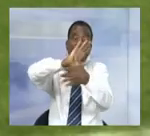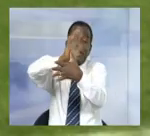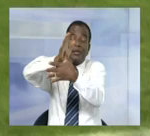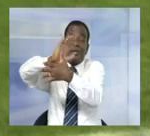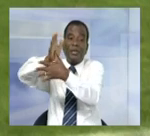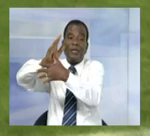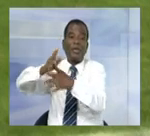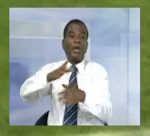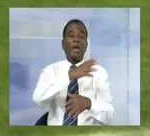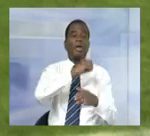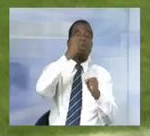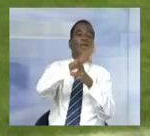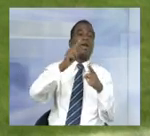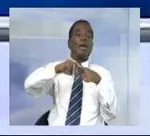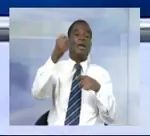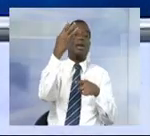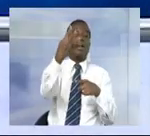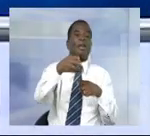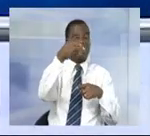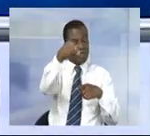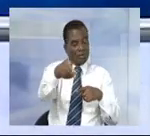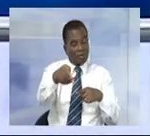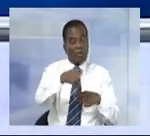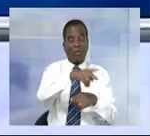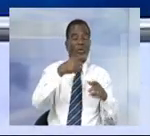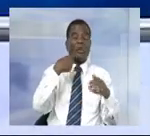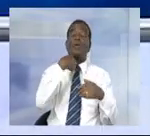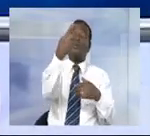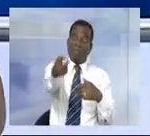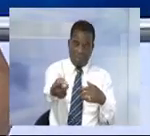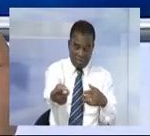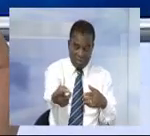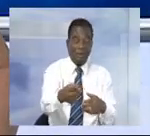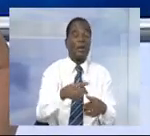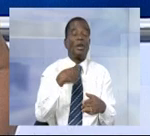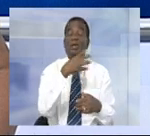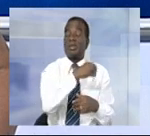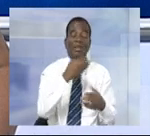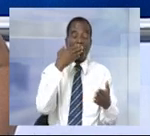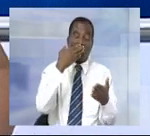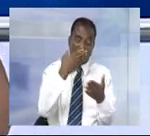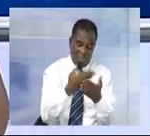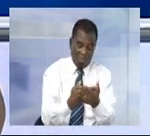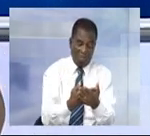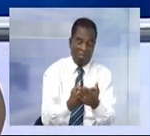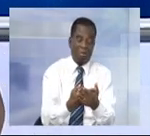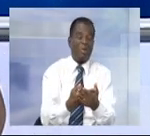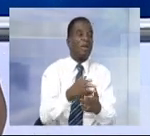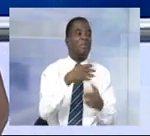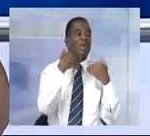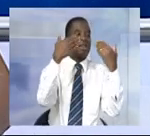Ne décrochez pas, déjà à 14h, un plateau spécial. C'est la fin de ce 13h réalisé par Mariette Alangba et Arlène Pouka.